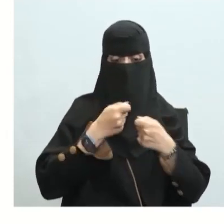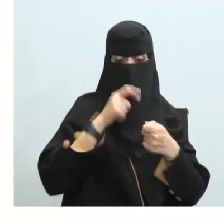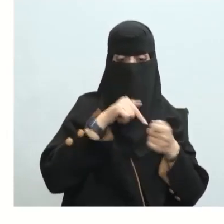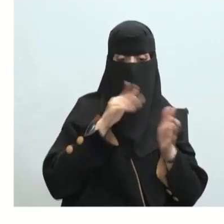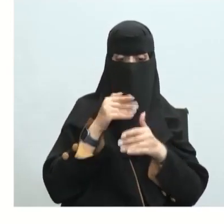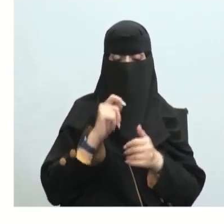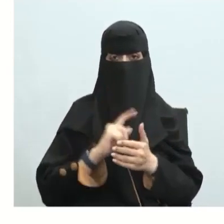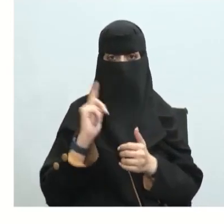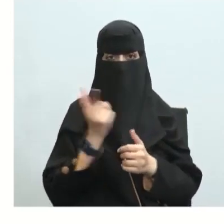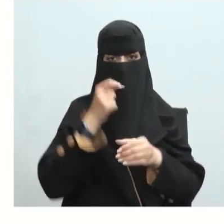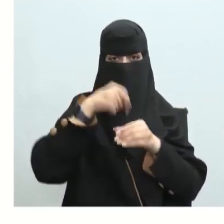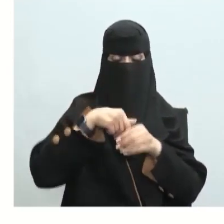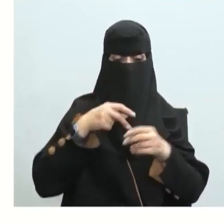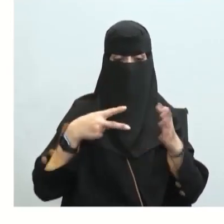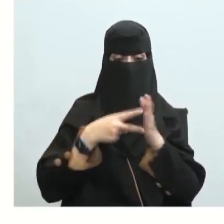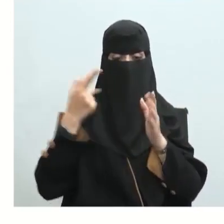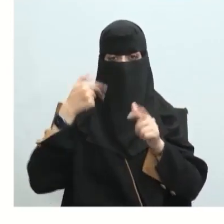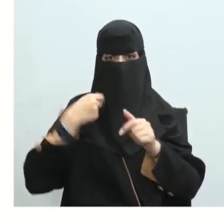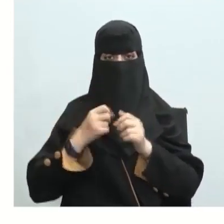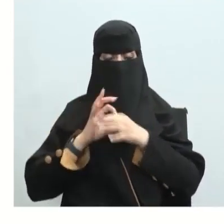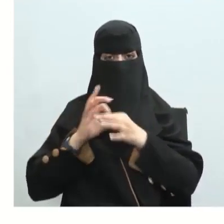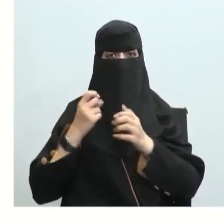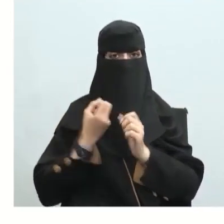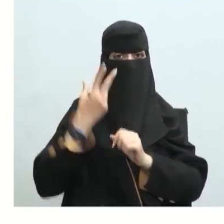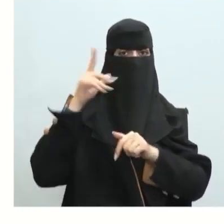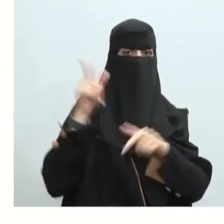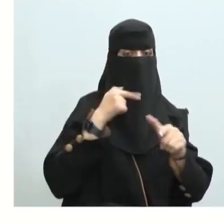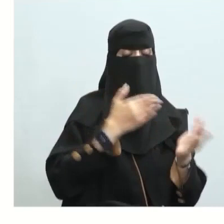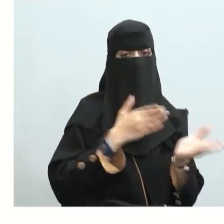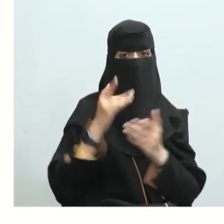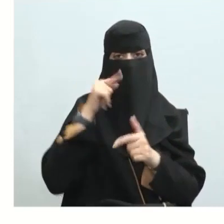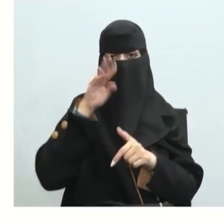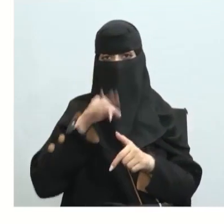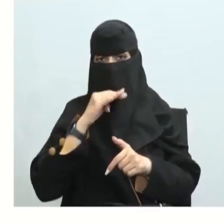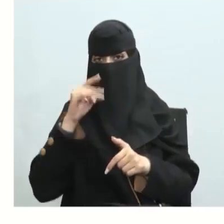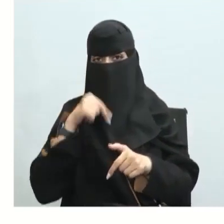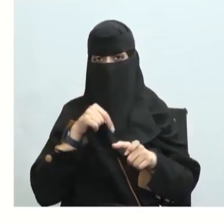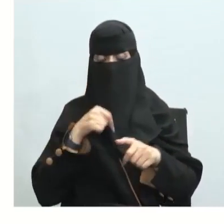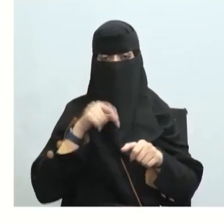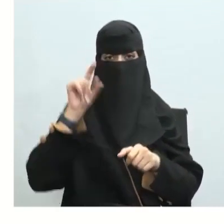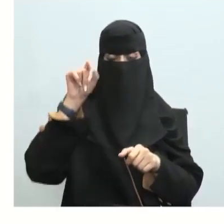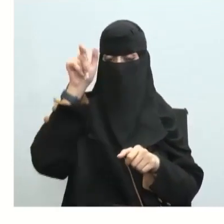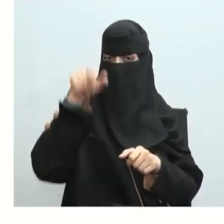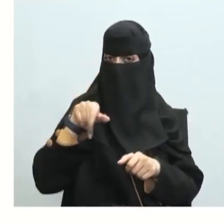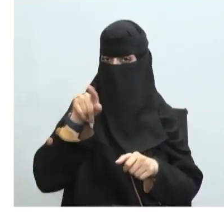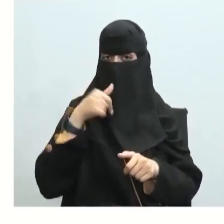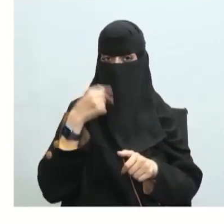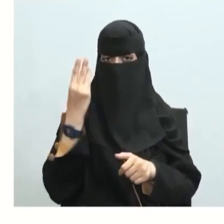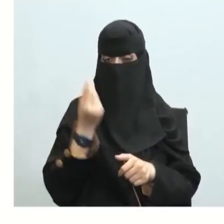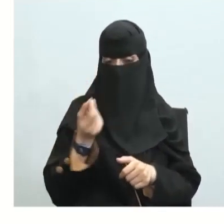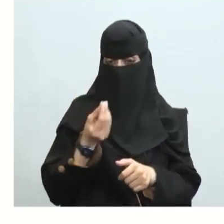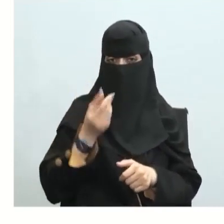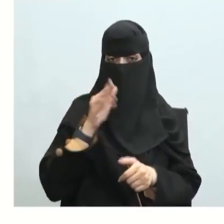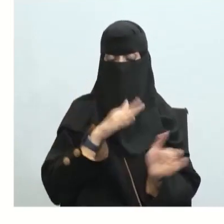هنا نحن في معهد التواصل الابداعي نقدم لك الحل ونضمن لك التميز باقل